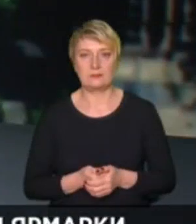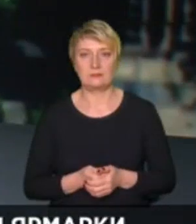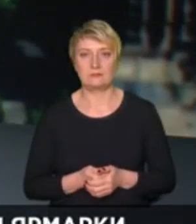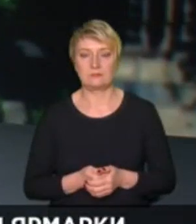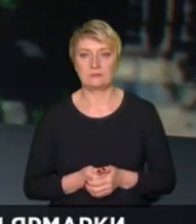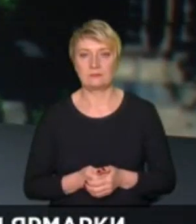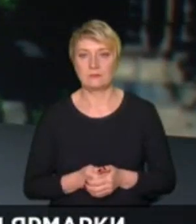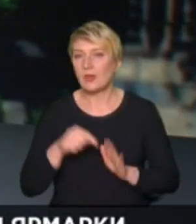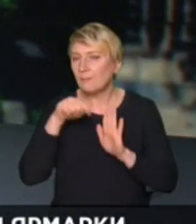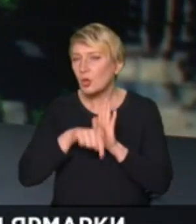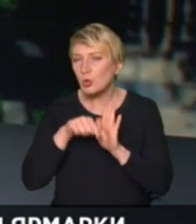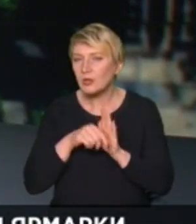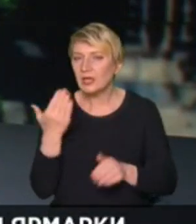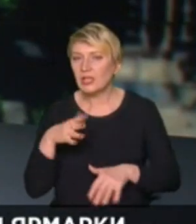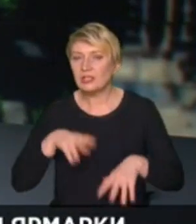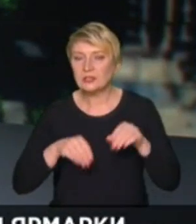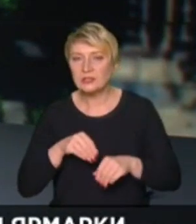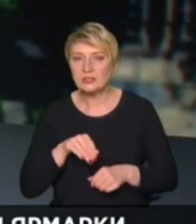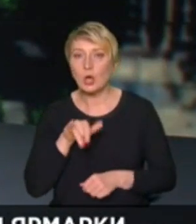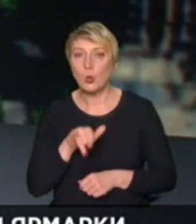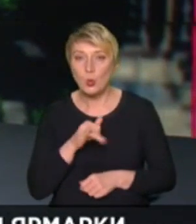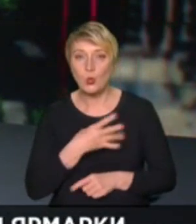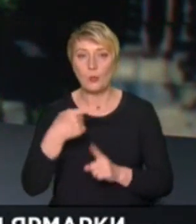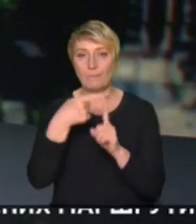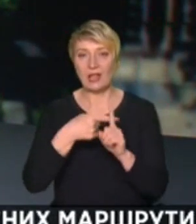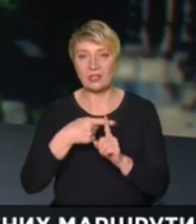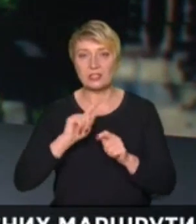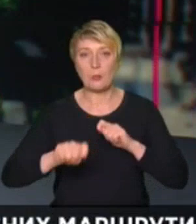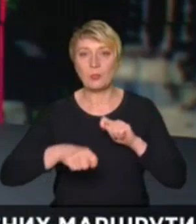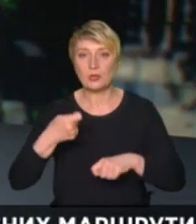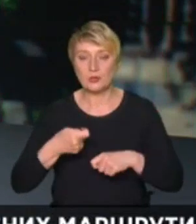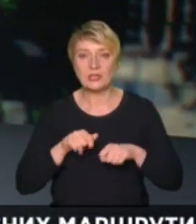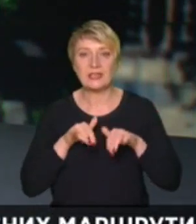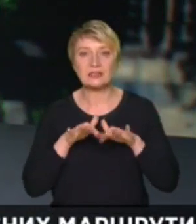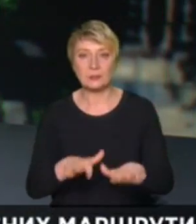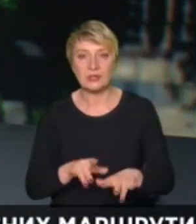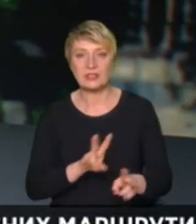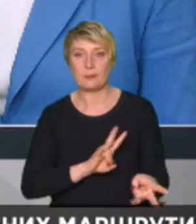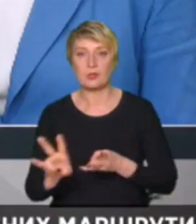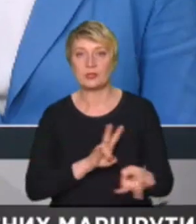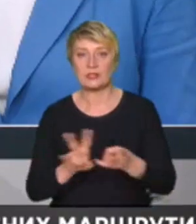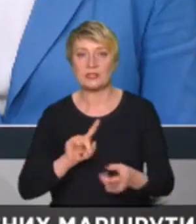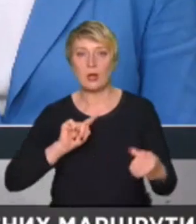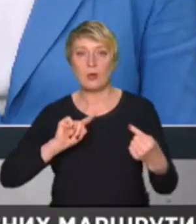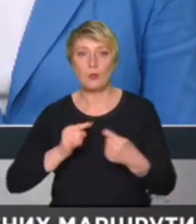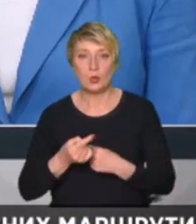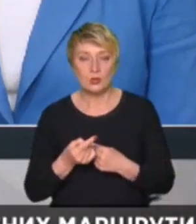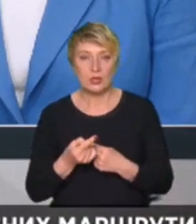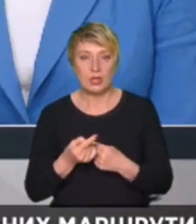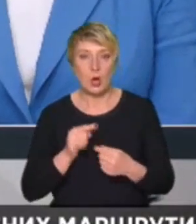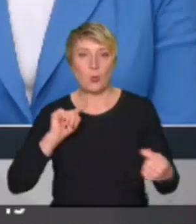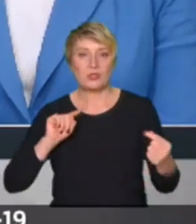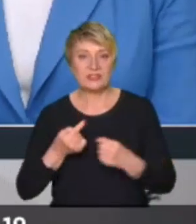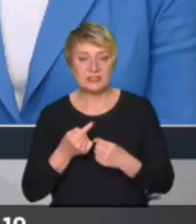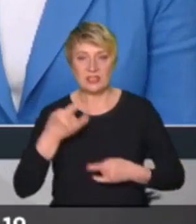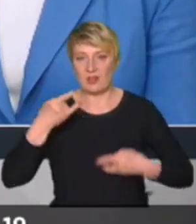Ну і про логіку їхніх сусідів. У Білорусі тим часом порушили справу про тероризм проти опозиційного каналу «Нєхта». Це при